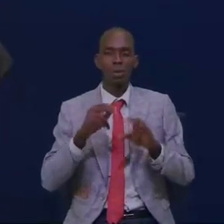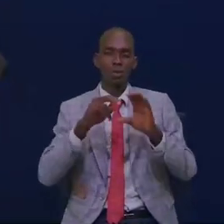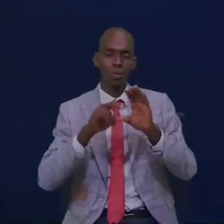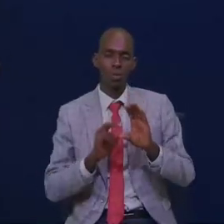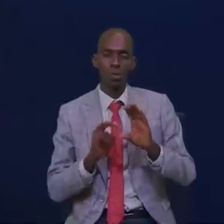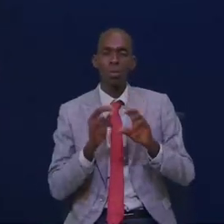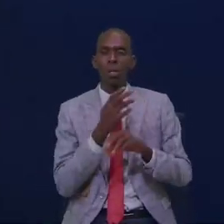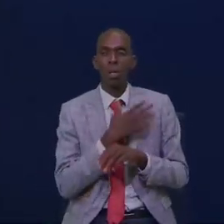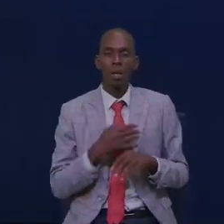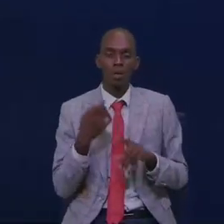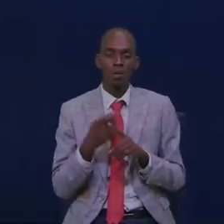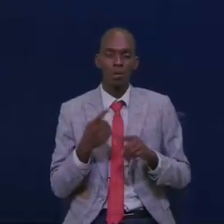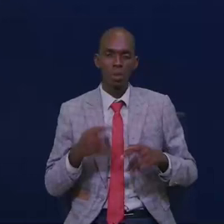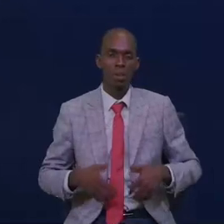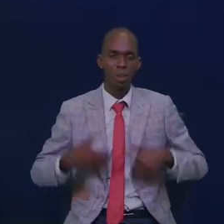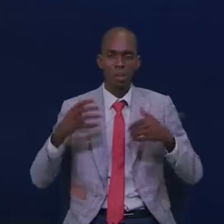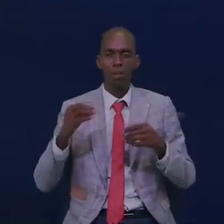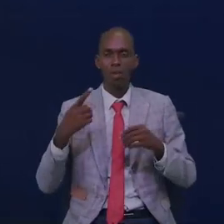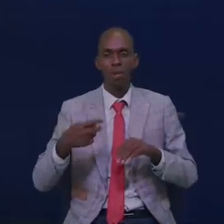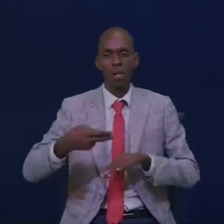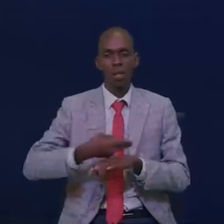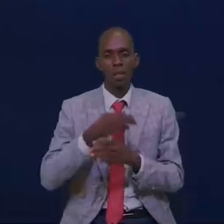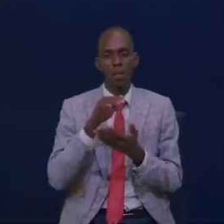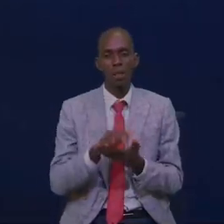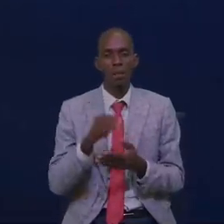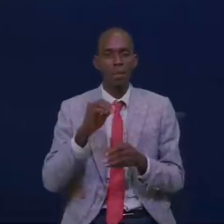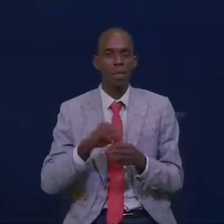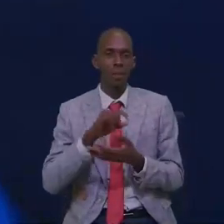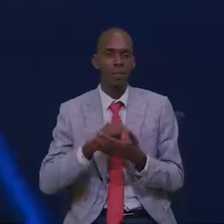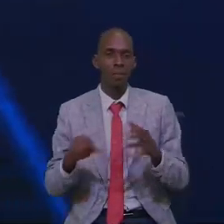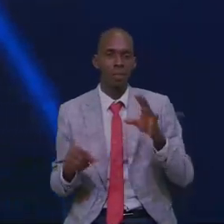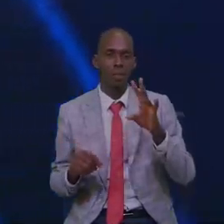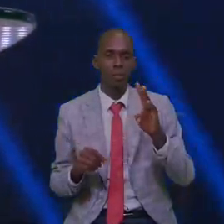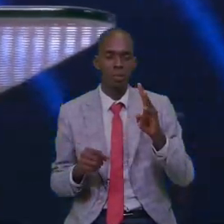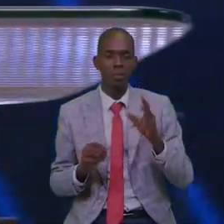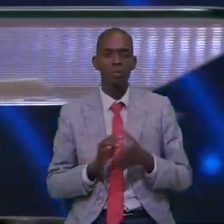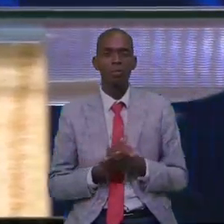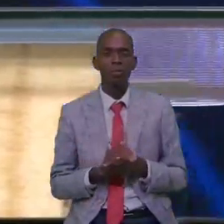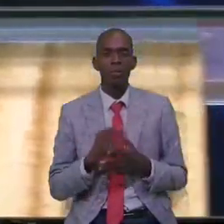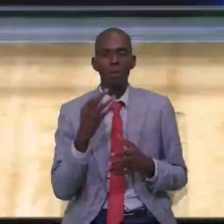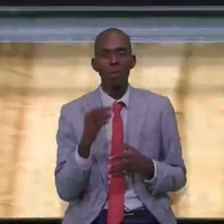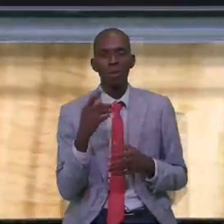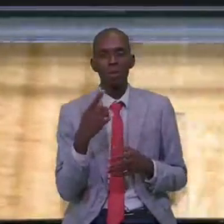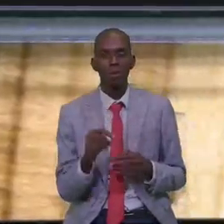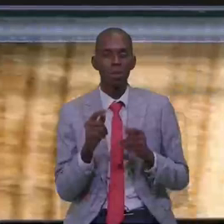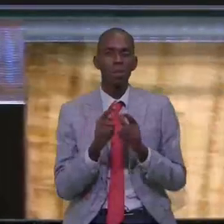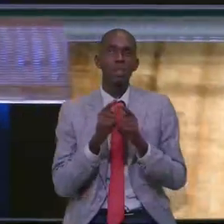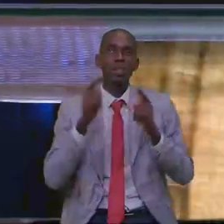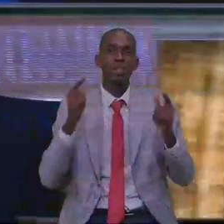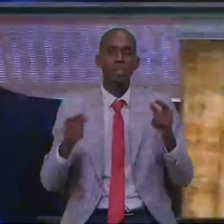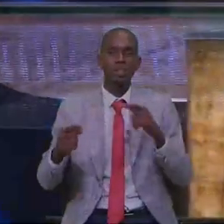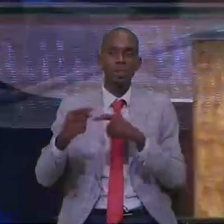colère de l'agneau. Verset 17. Car le grand jour de sa colère est